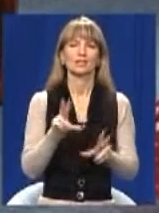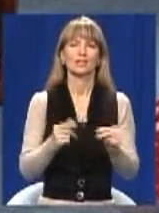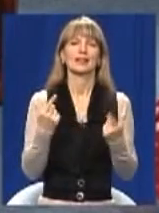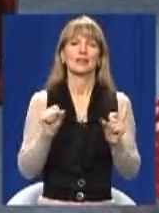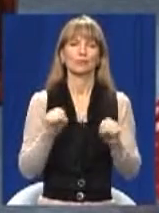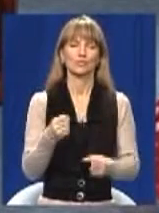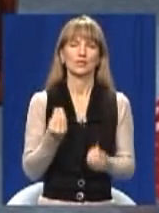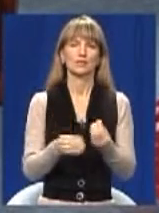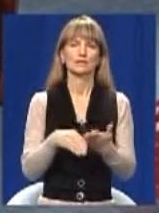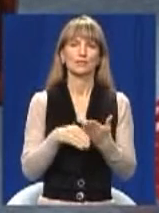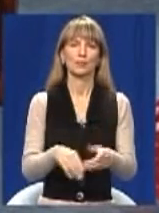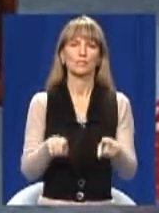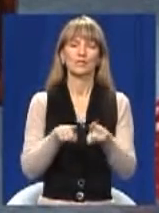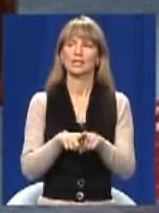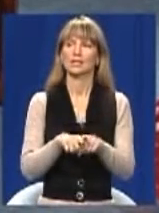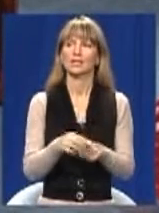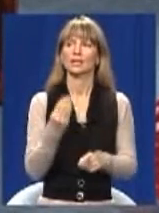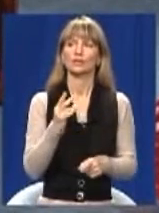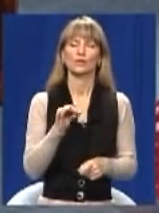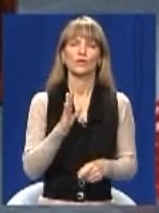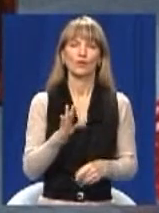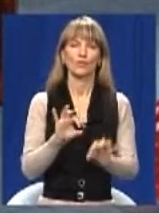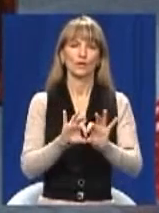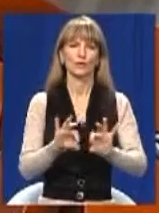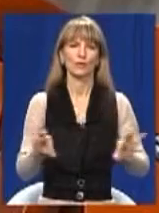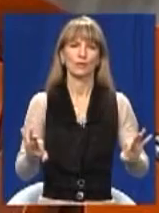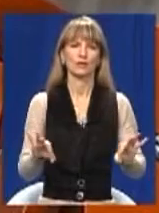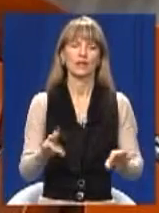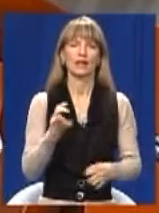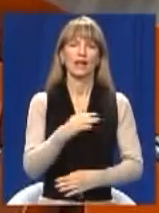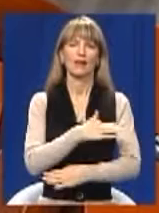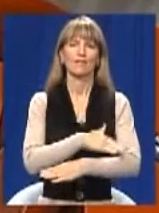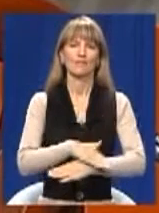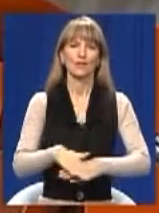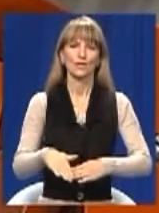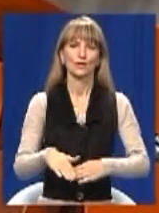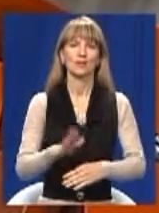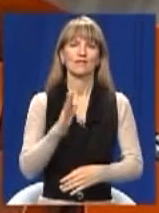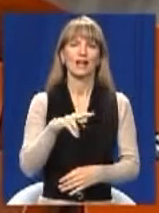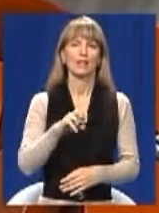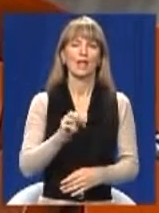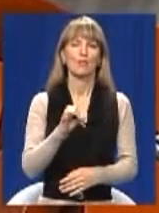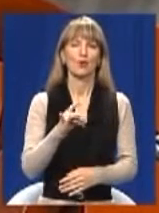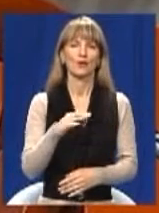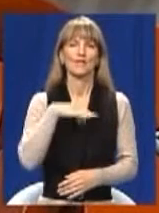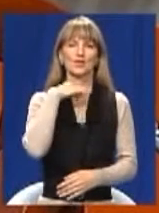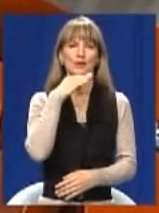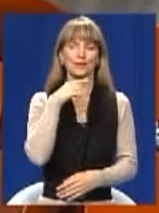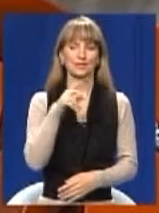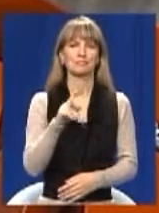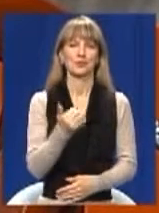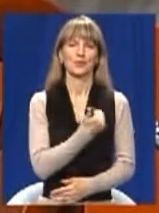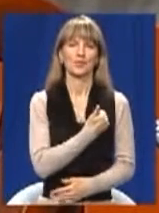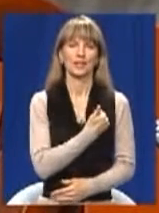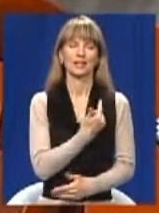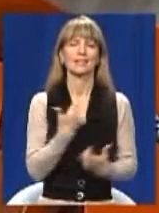а де можна грати за допомогою таких от шнурів, оцих штрубочок тощо? На вулиці, в лабораторії, в школі. А ти б